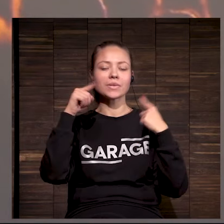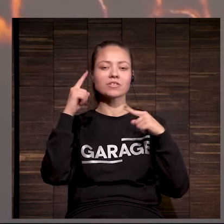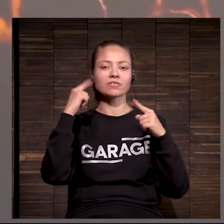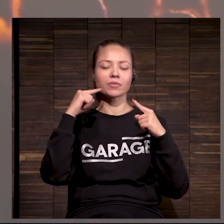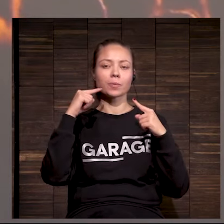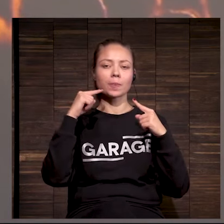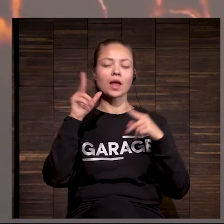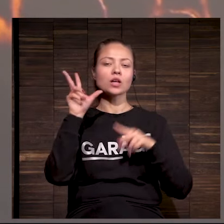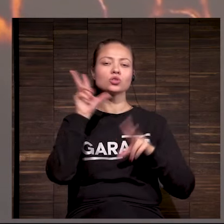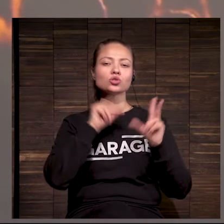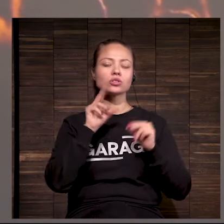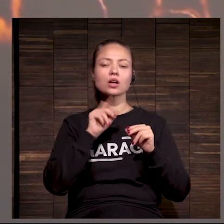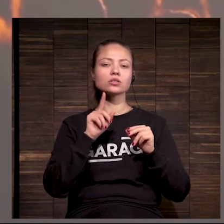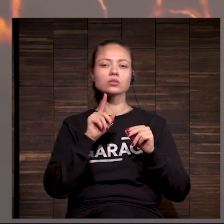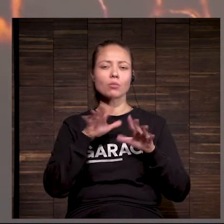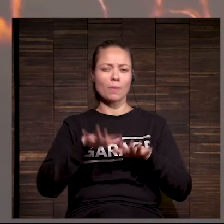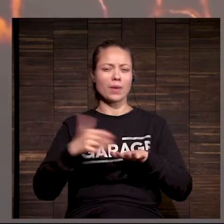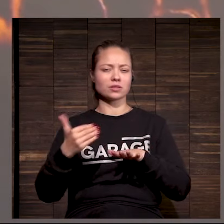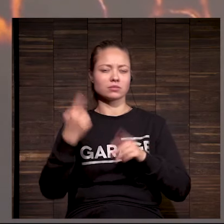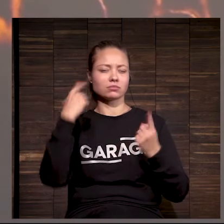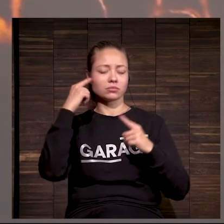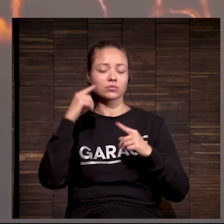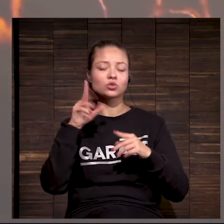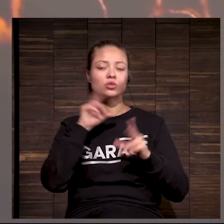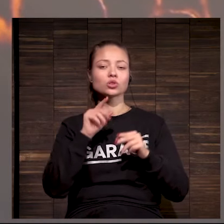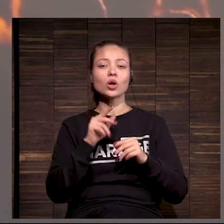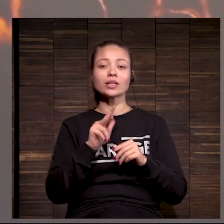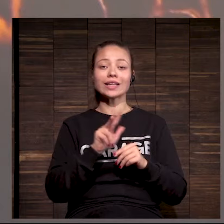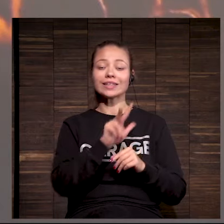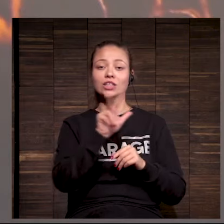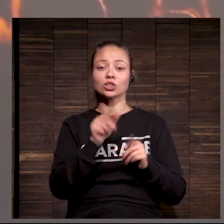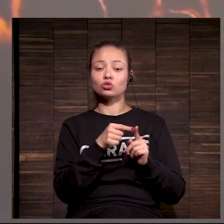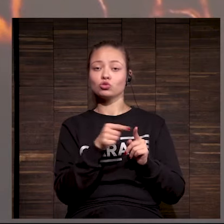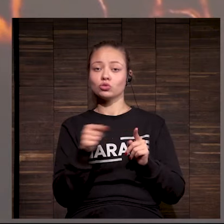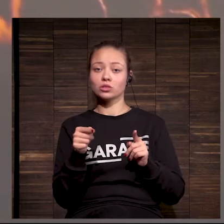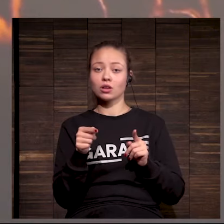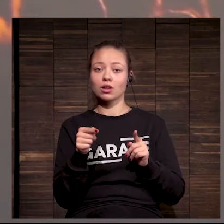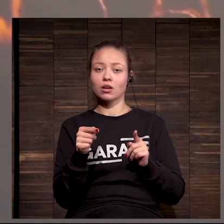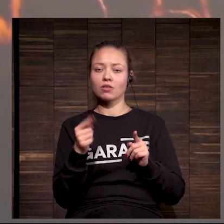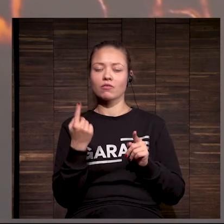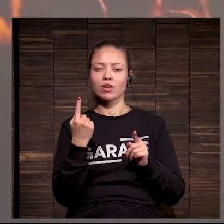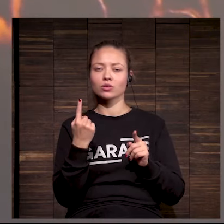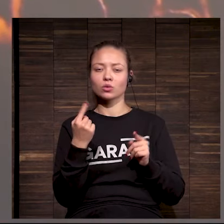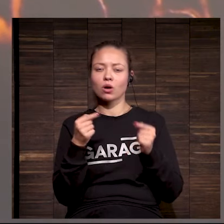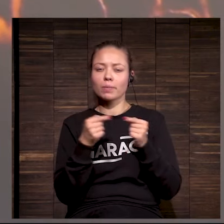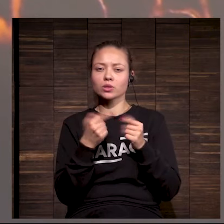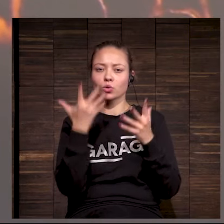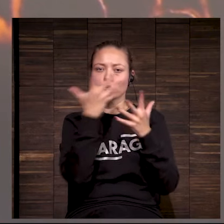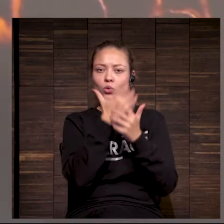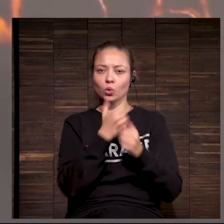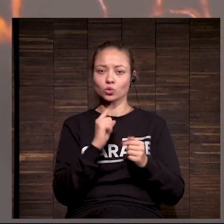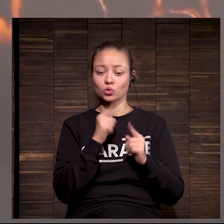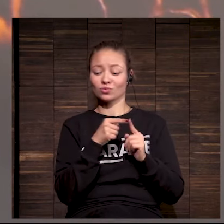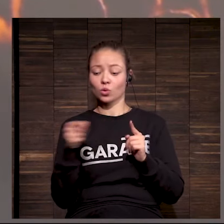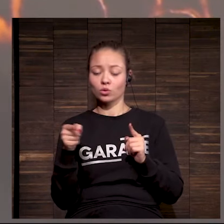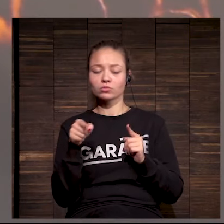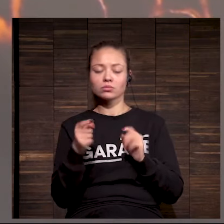считается по местным поверьям что на три часа в одну определенную ночь года появляется